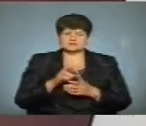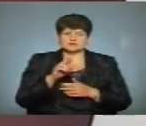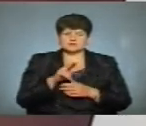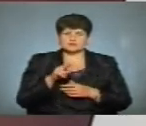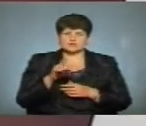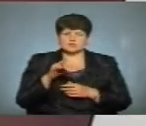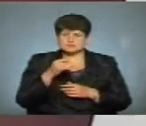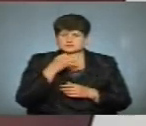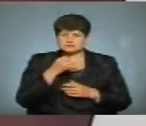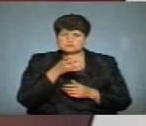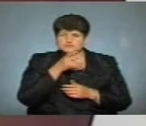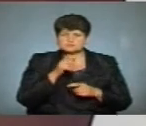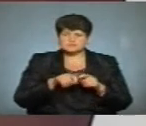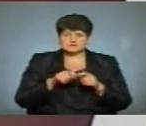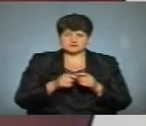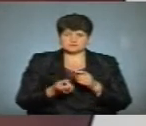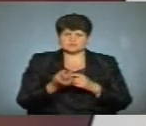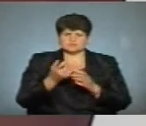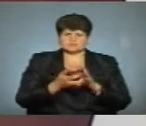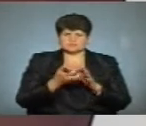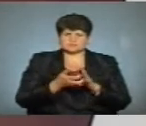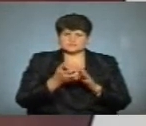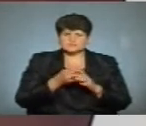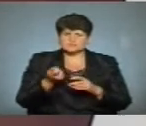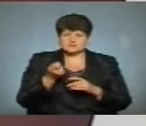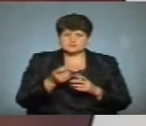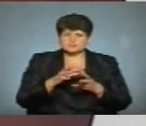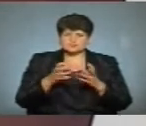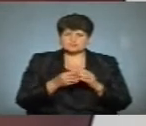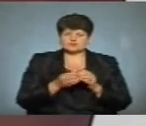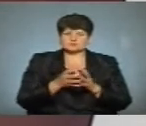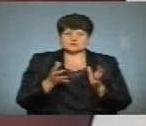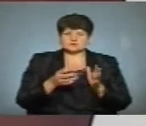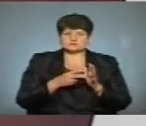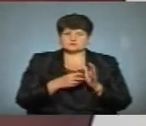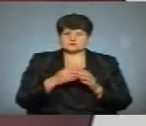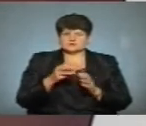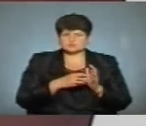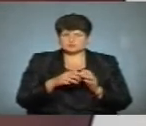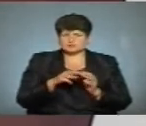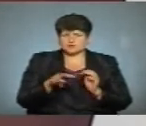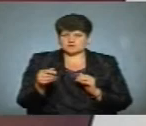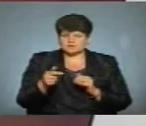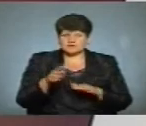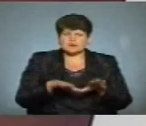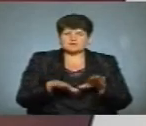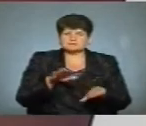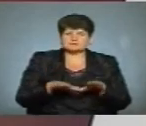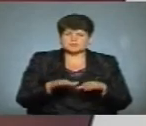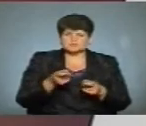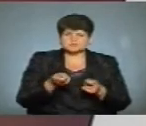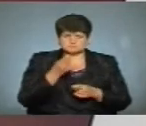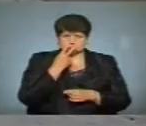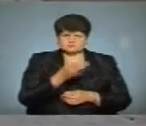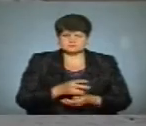що під час перевірки виявили нестачу зерна на суму понад 800 мільйонів гривень. Як переважують зерно на чортківських складах,